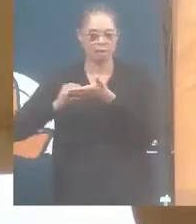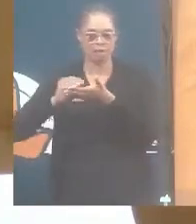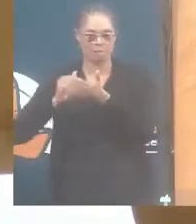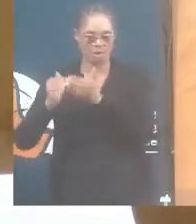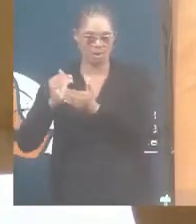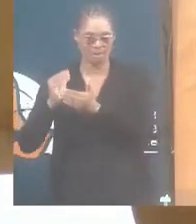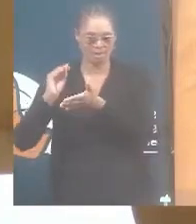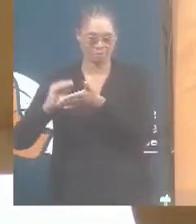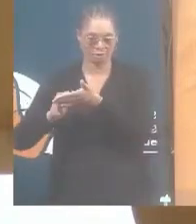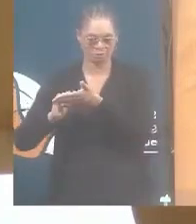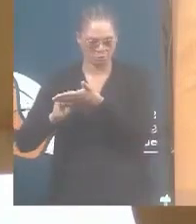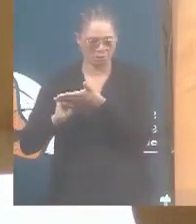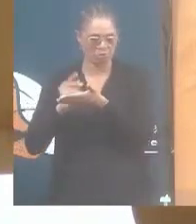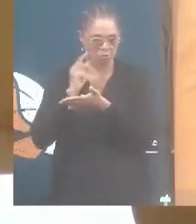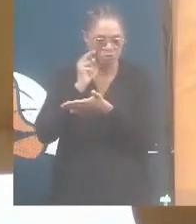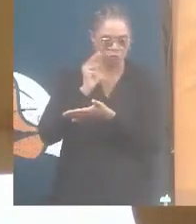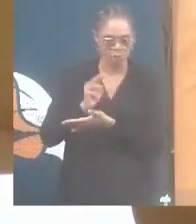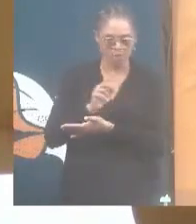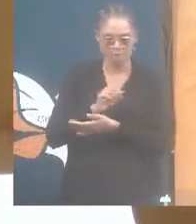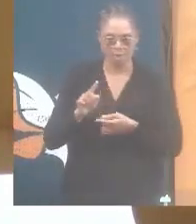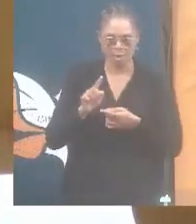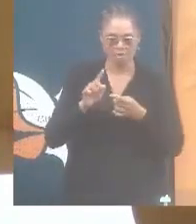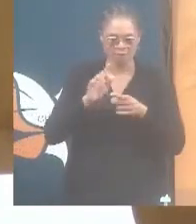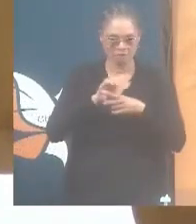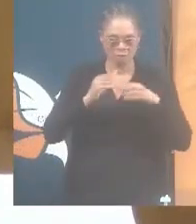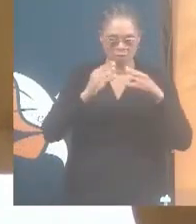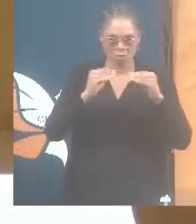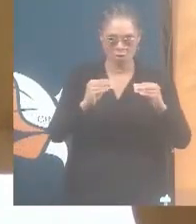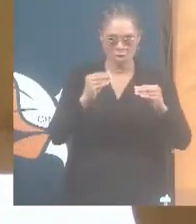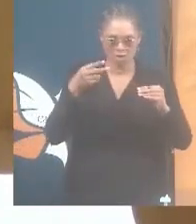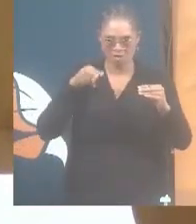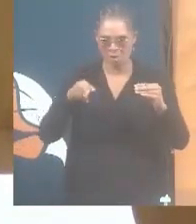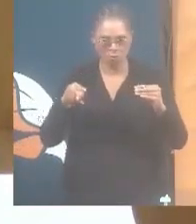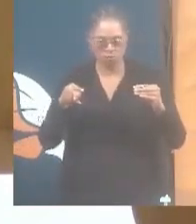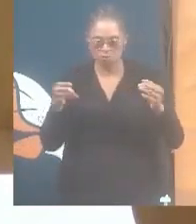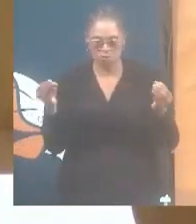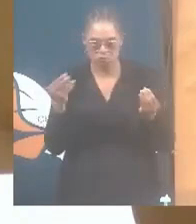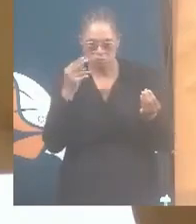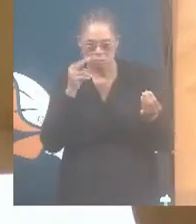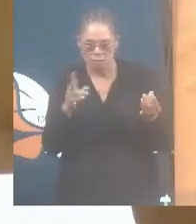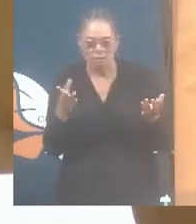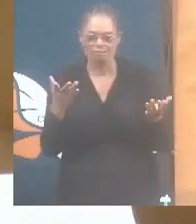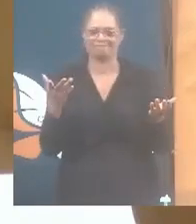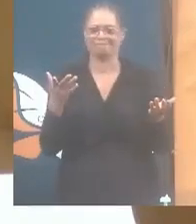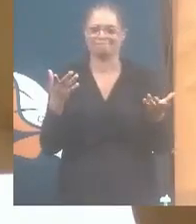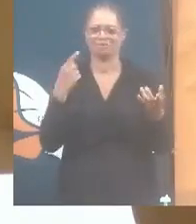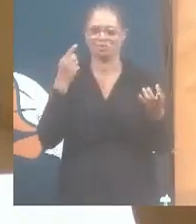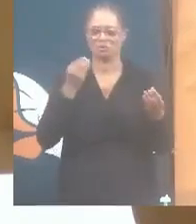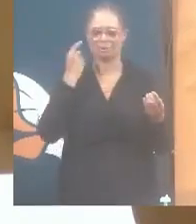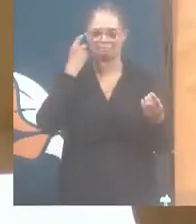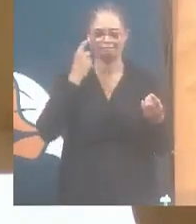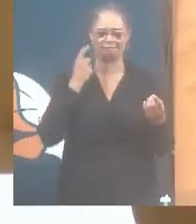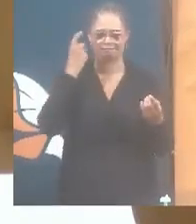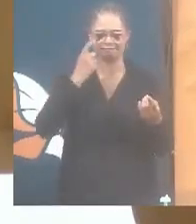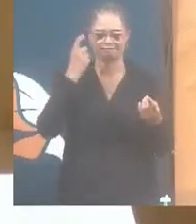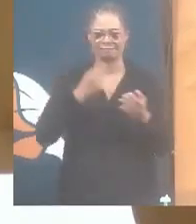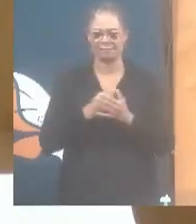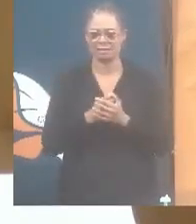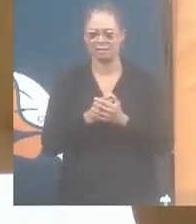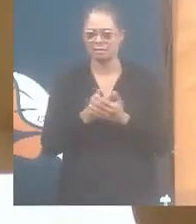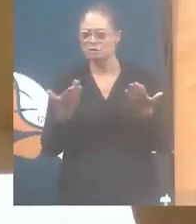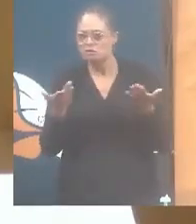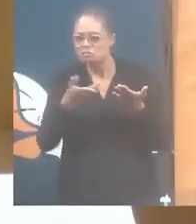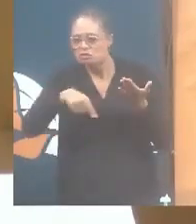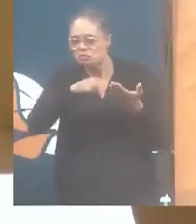vois pas la réalisation de ce virement. Donc là aussi, ça m'interpelle. Alors je me dis, quelle stratégie vous